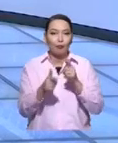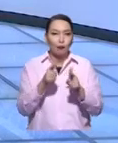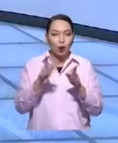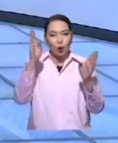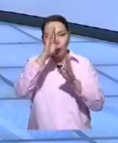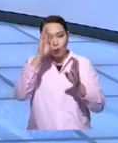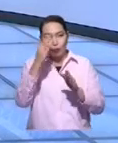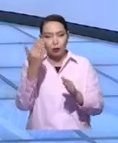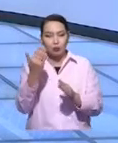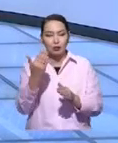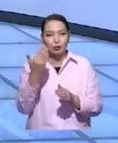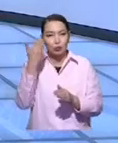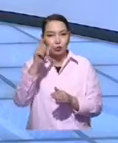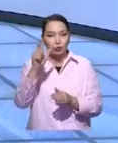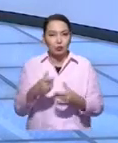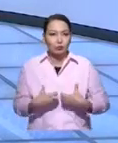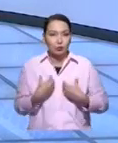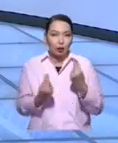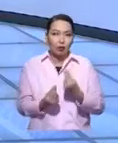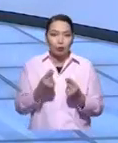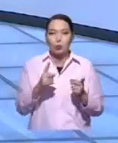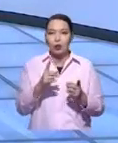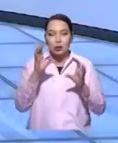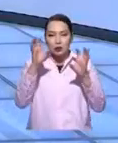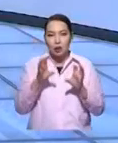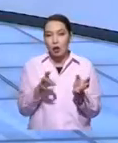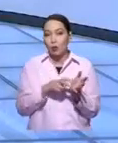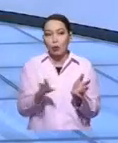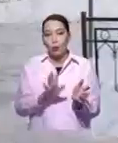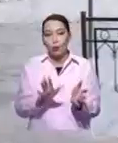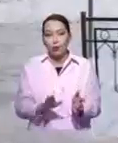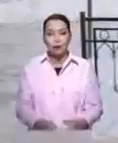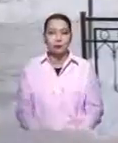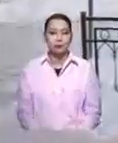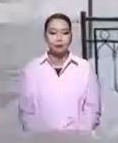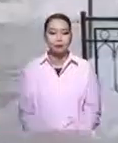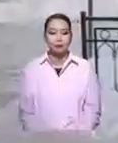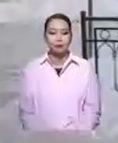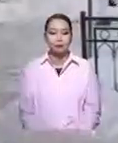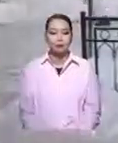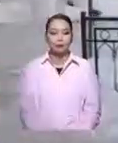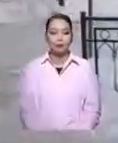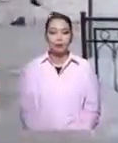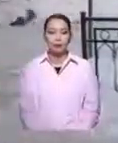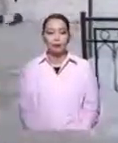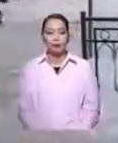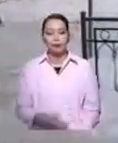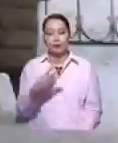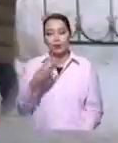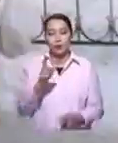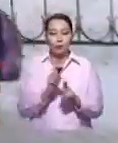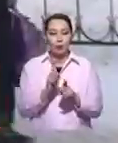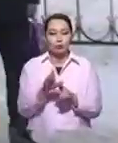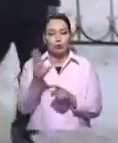талқандамай ма? Әзіл қойлар неге заңнан қорықпайды? Аружан Задабек мамандармен тілдесті. 30 тістен шыққан сөз 30 рулы елге тарайды